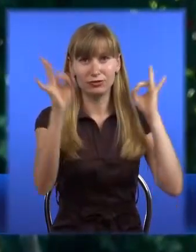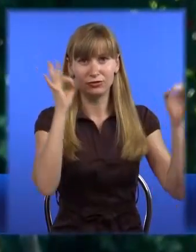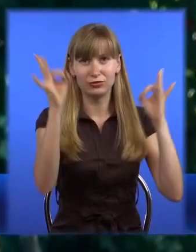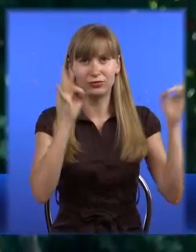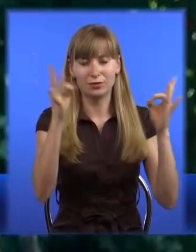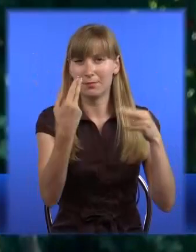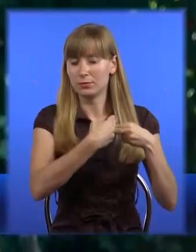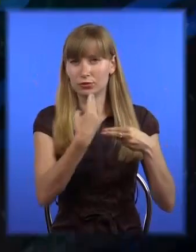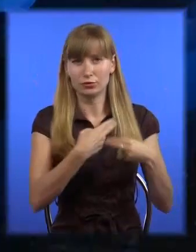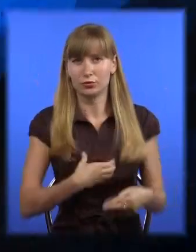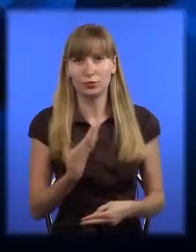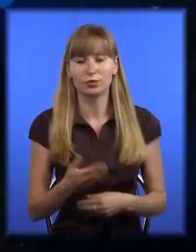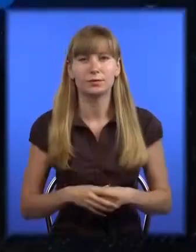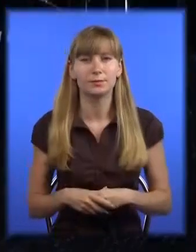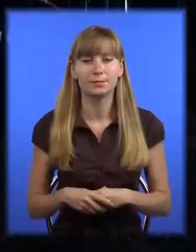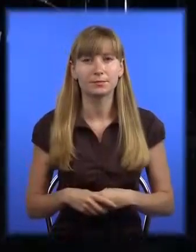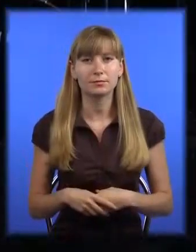может работать до 3 суток.